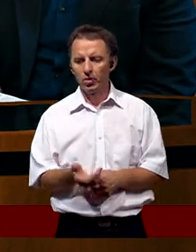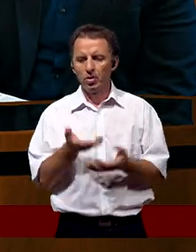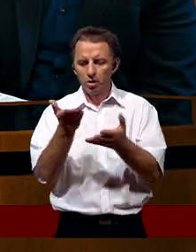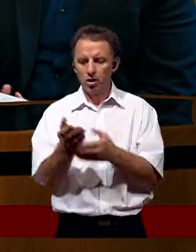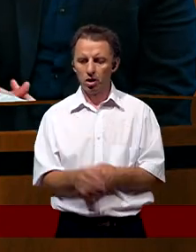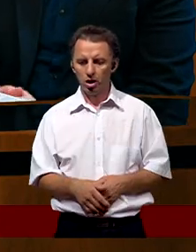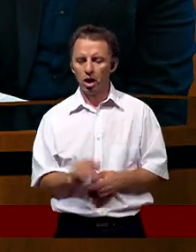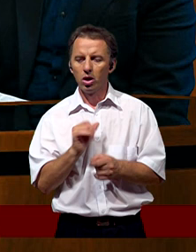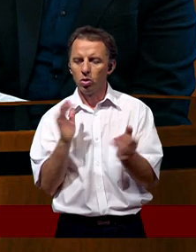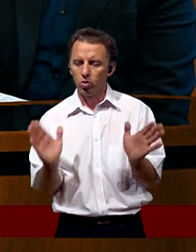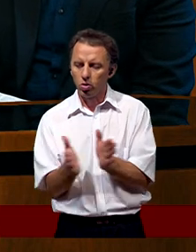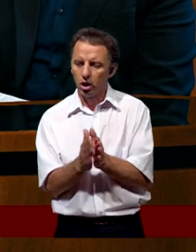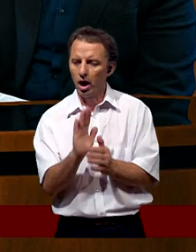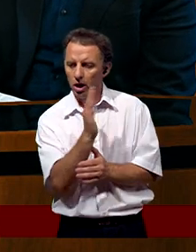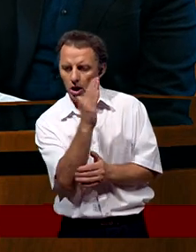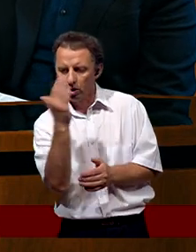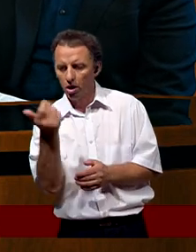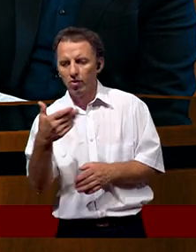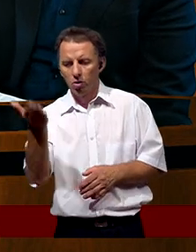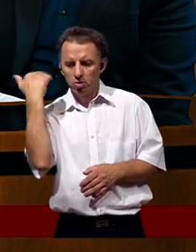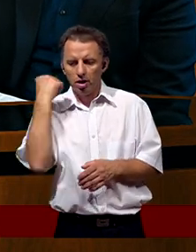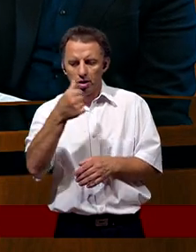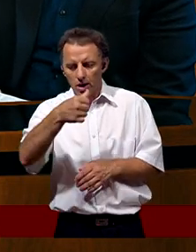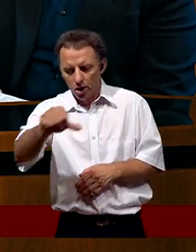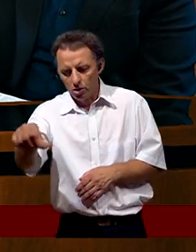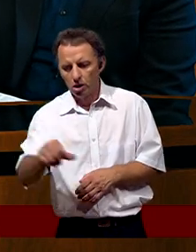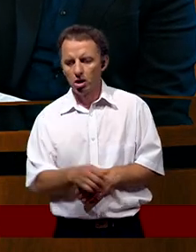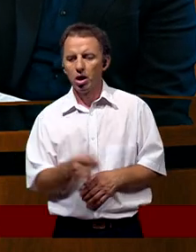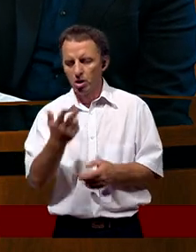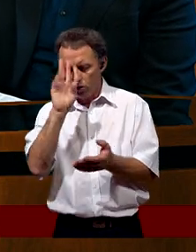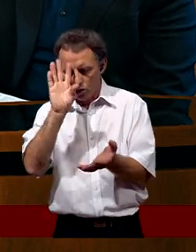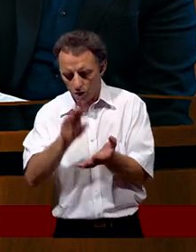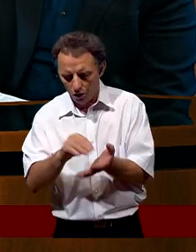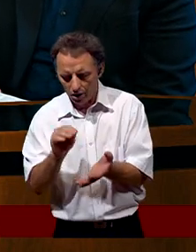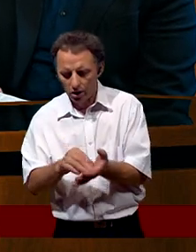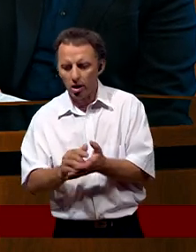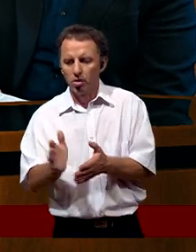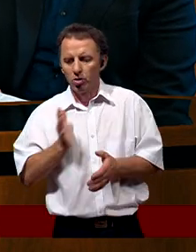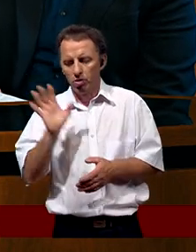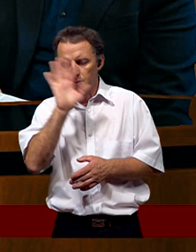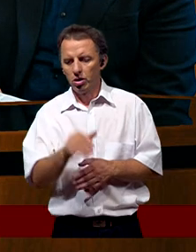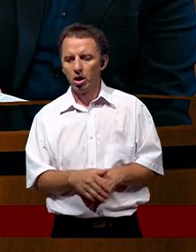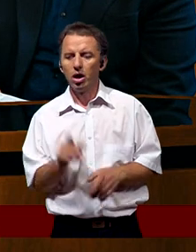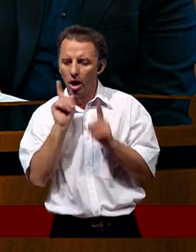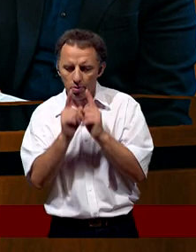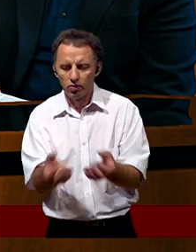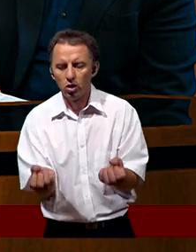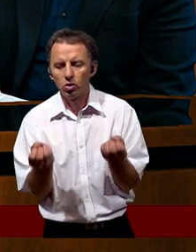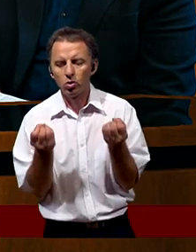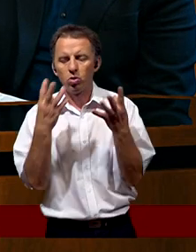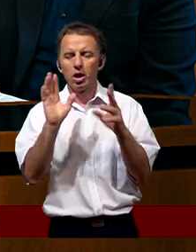Proszę, Grzegorzu. Bardzo krótko, taka ilustracja. W ubiegłym tygodniu miałem możliwość słyszeć o wielu doświadczeniach w Bangladeszu. Naprawdę